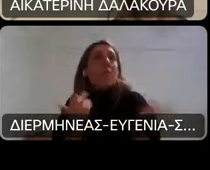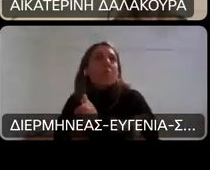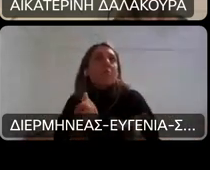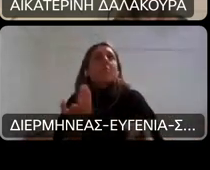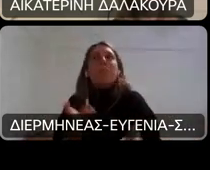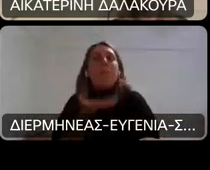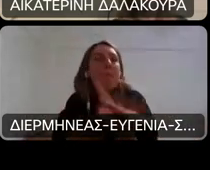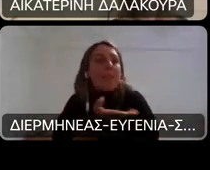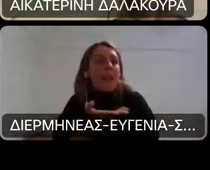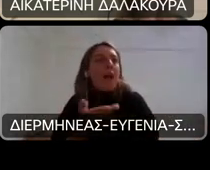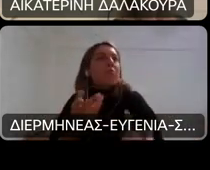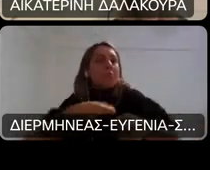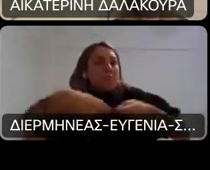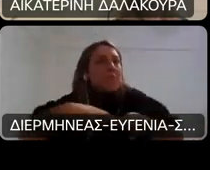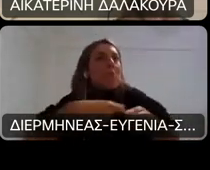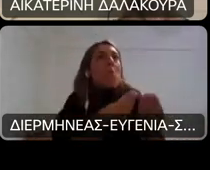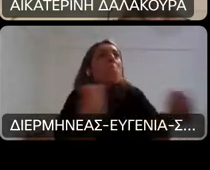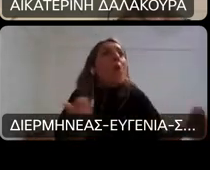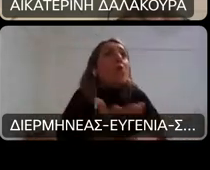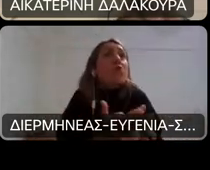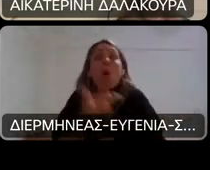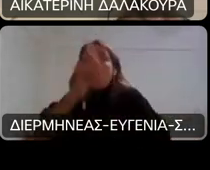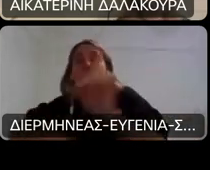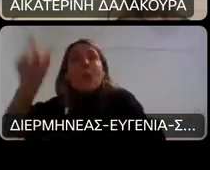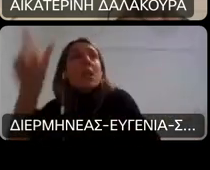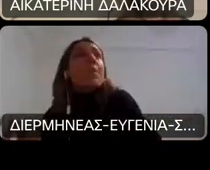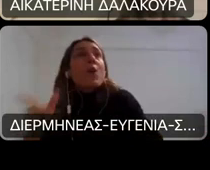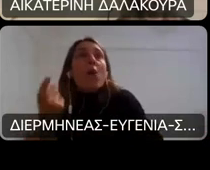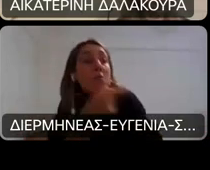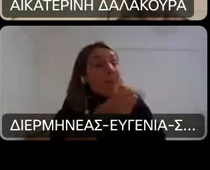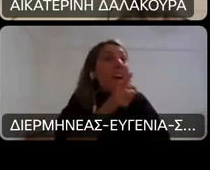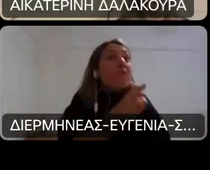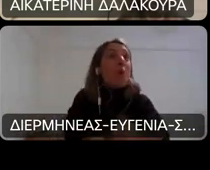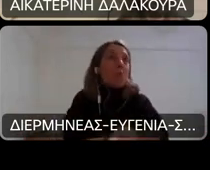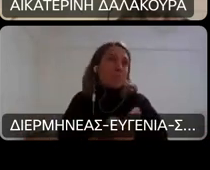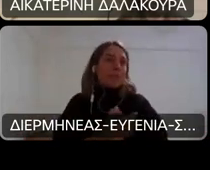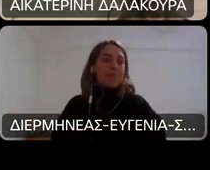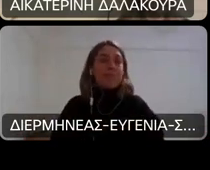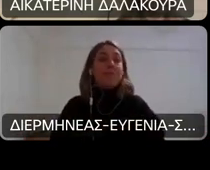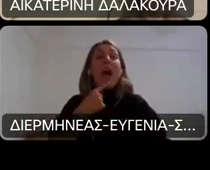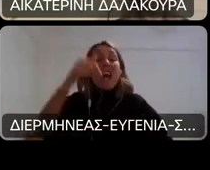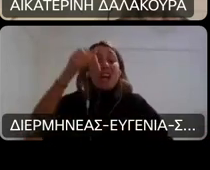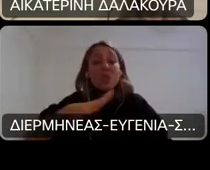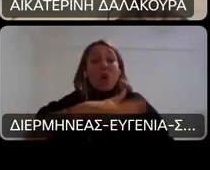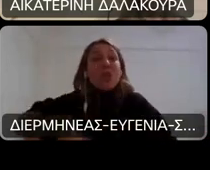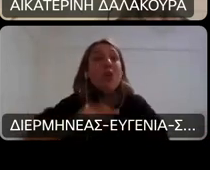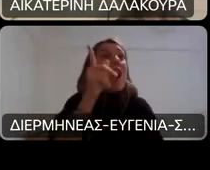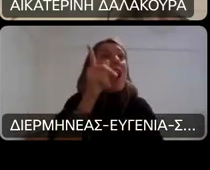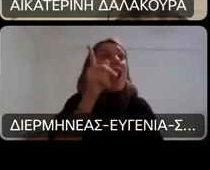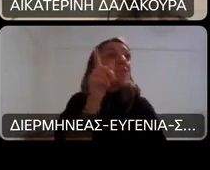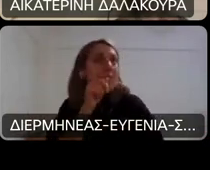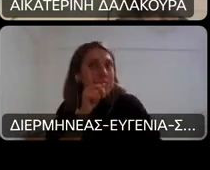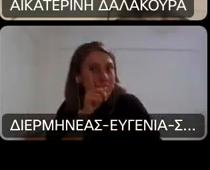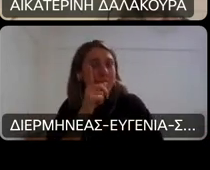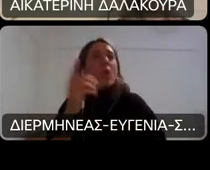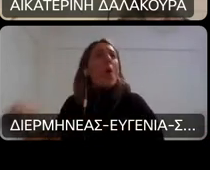δεν γνωρίζουμε για ποιον τα παίρνουμε αυτά. Έπρεπε δηλαδή να διερευνηθεί καταρχάς η υπάρχουσα έμφυλη γλωσσική κουλτούρα και